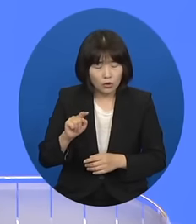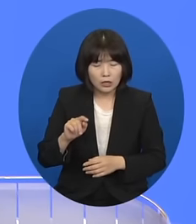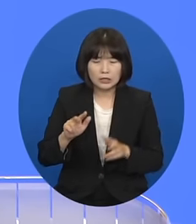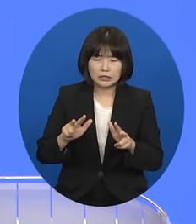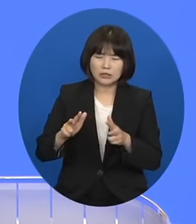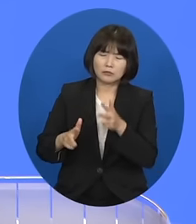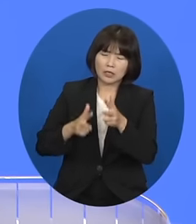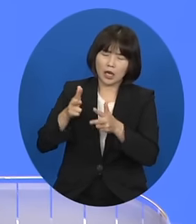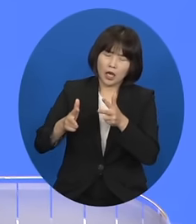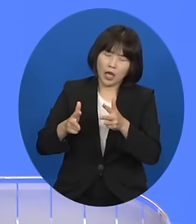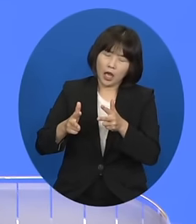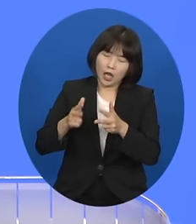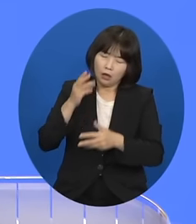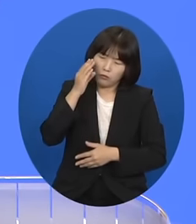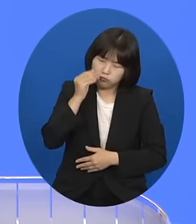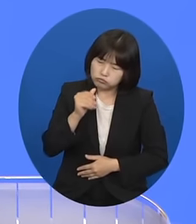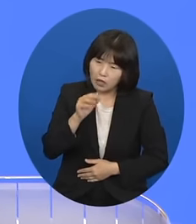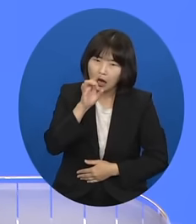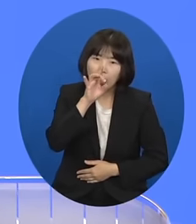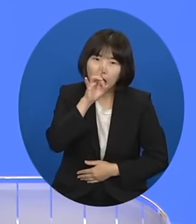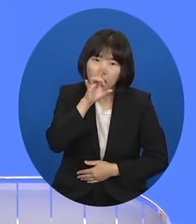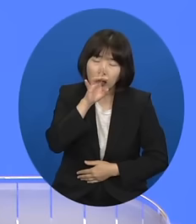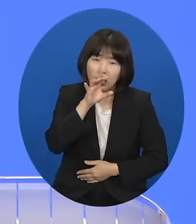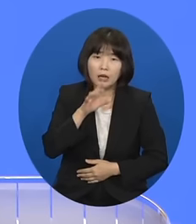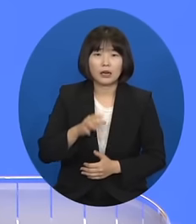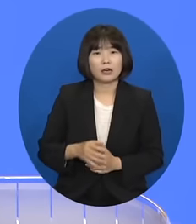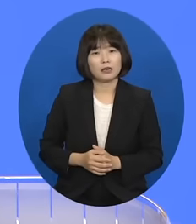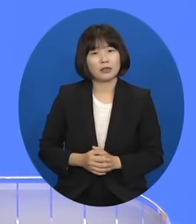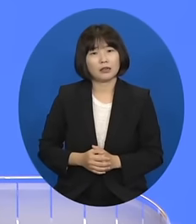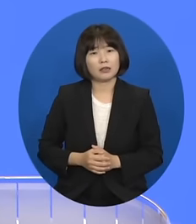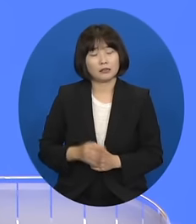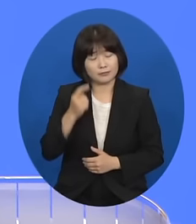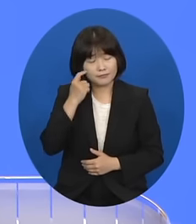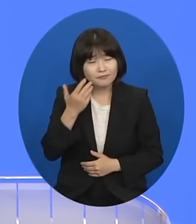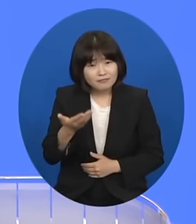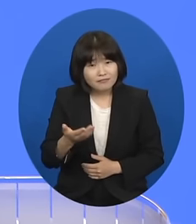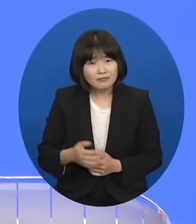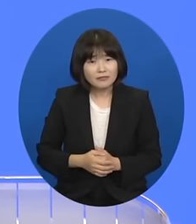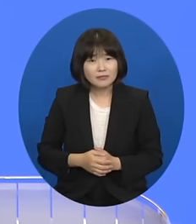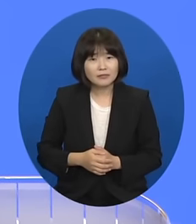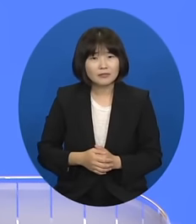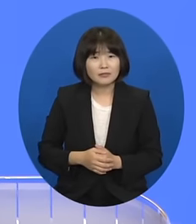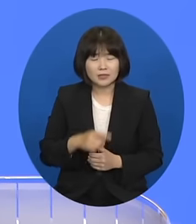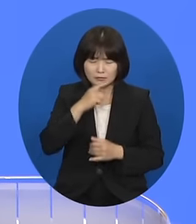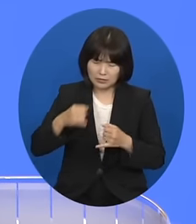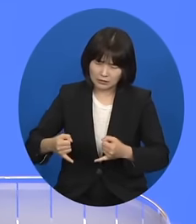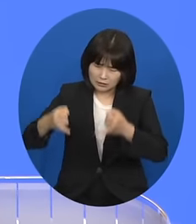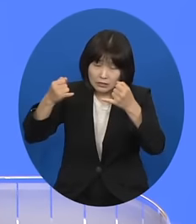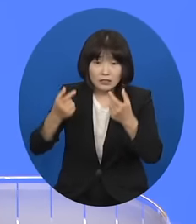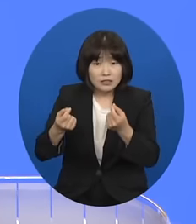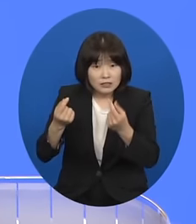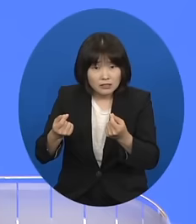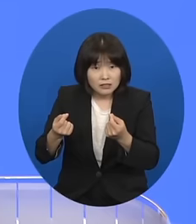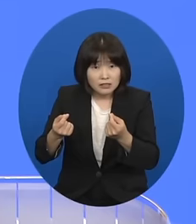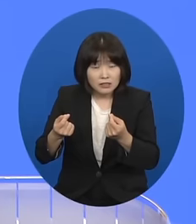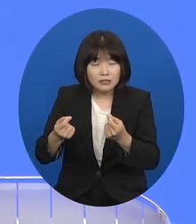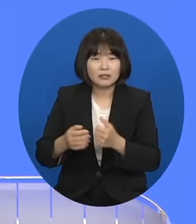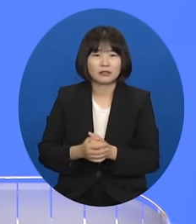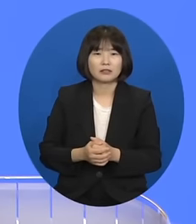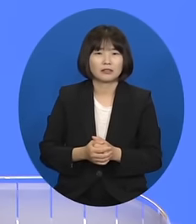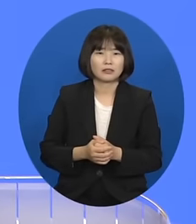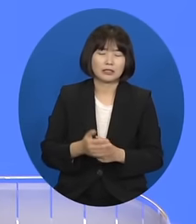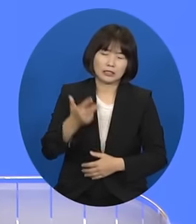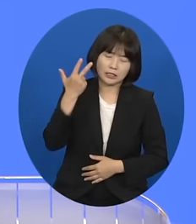됩니까? 막힙니까? 자금줄이 막혀졌어요? 부도가 될 것 같으십니까? 지난주에 말씀처럼 사울처럼